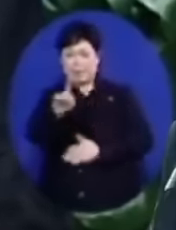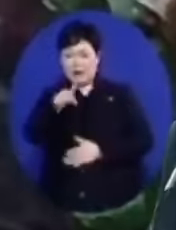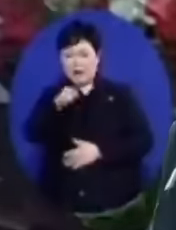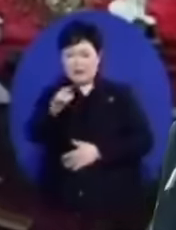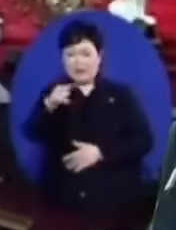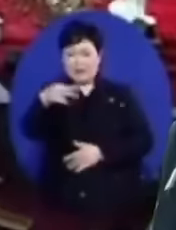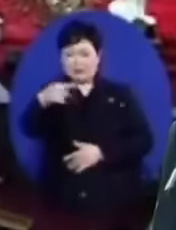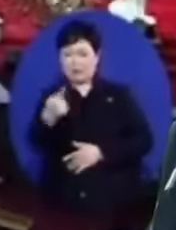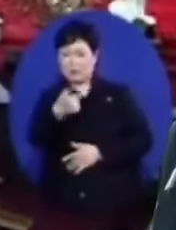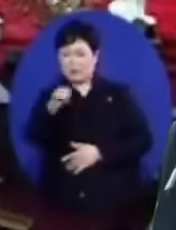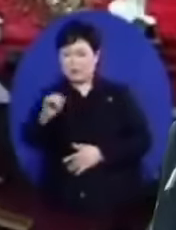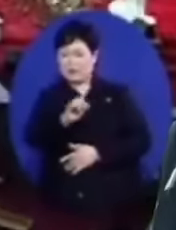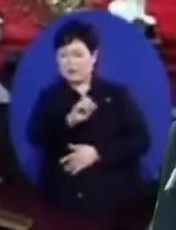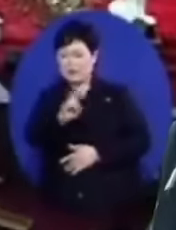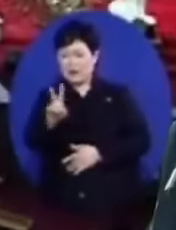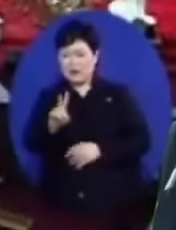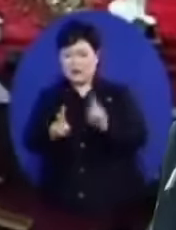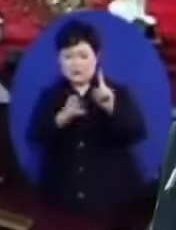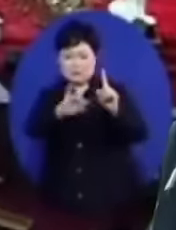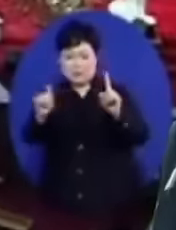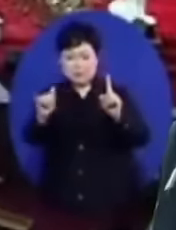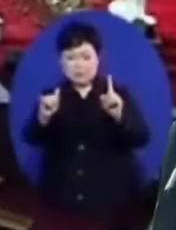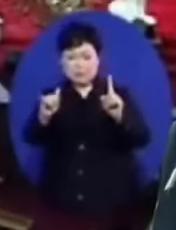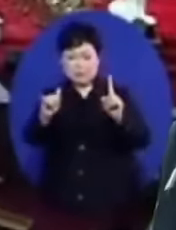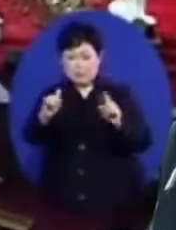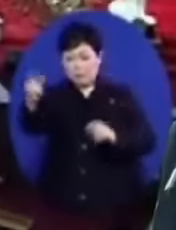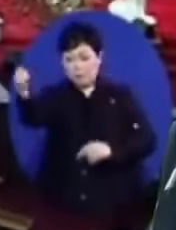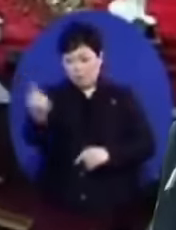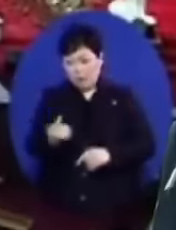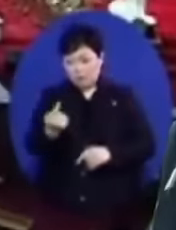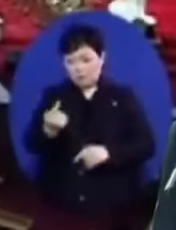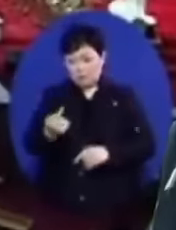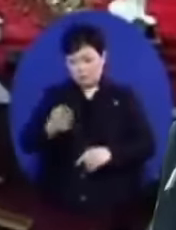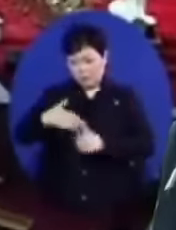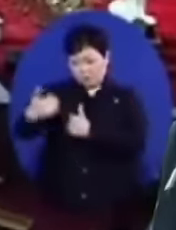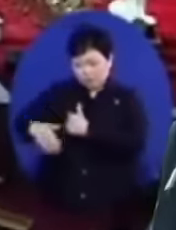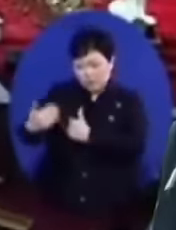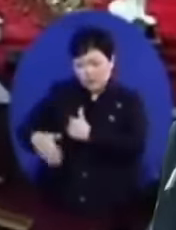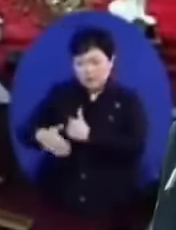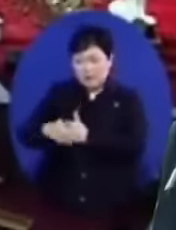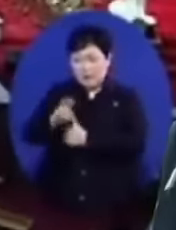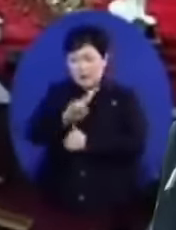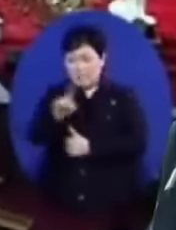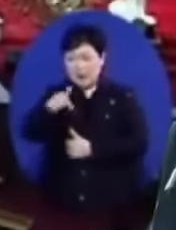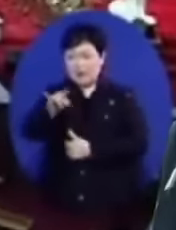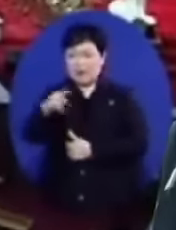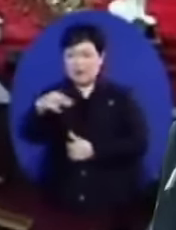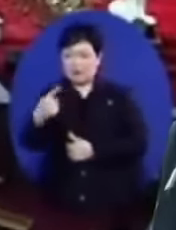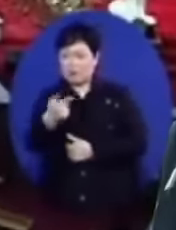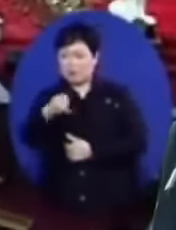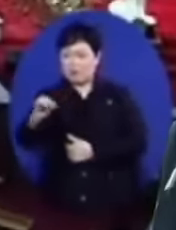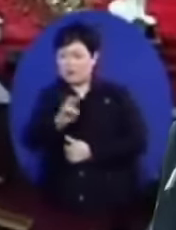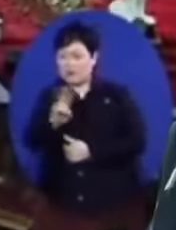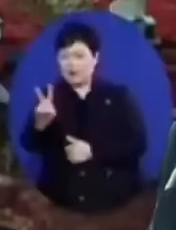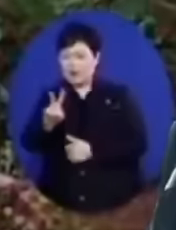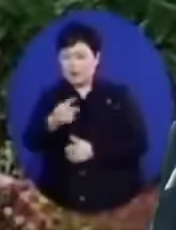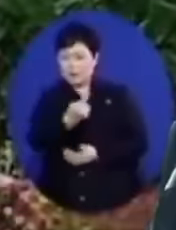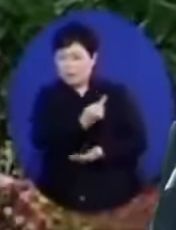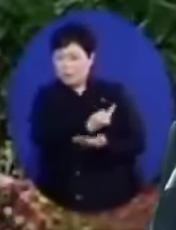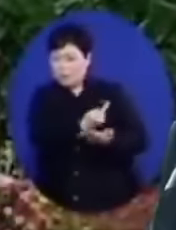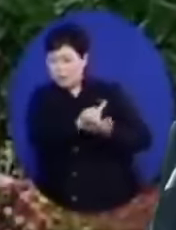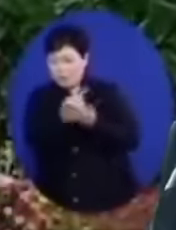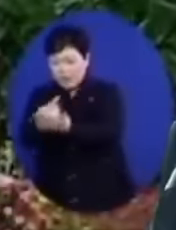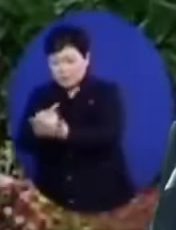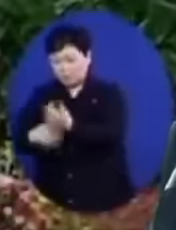마게도니아 사람 하나가 환상 중에 나와서 그에게 청하여 이르되 마게도니아로 와서 우리를 도우라.